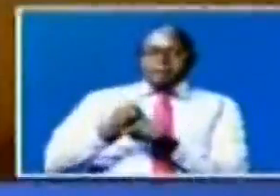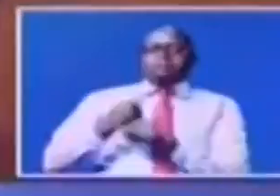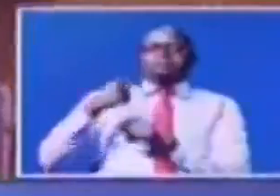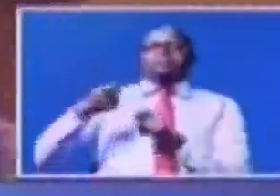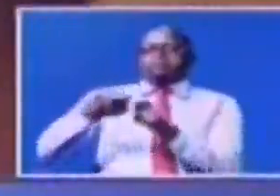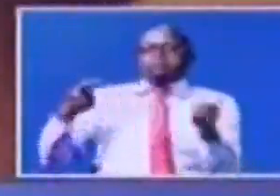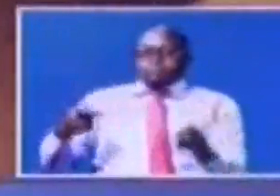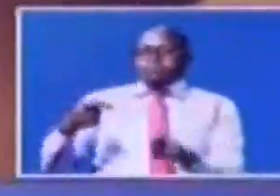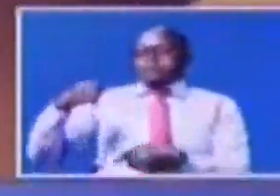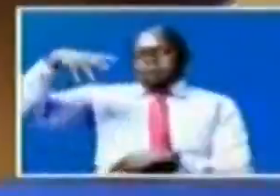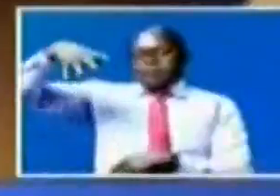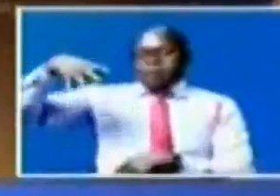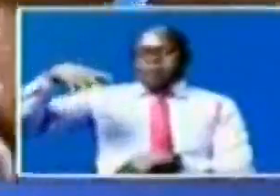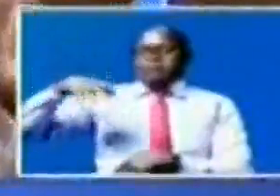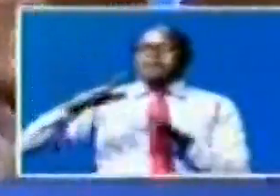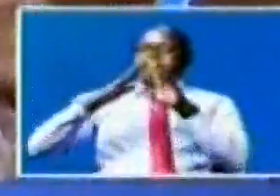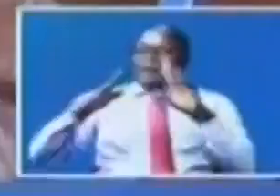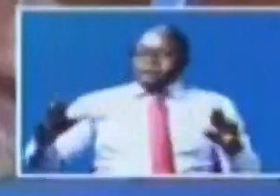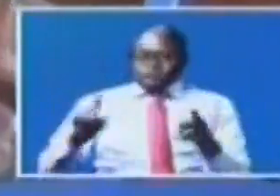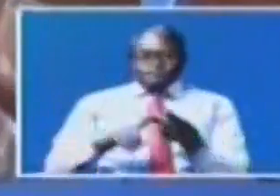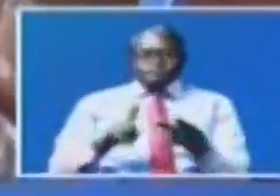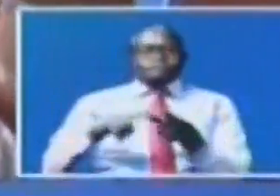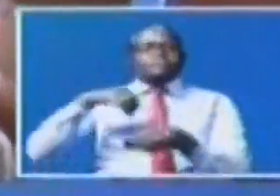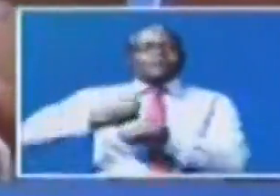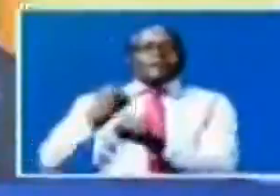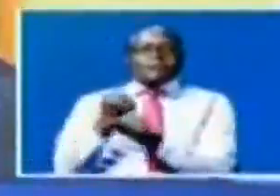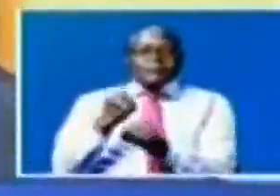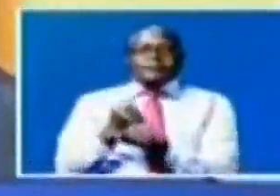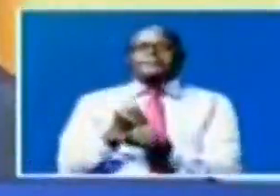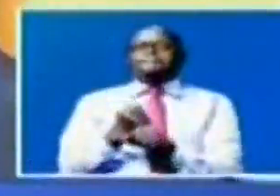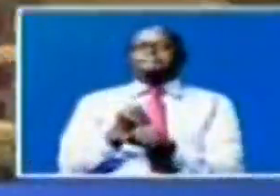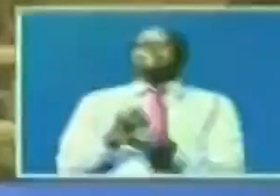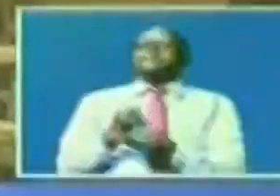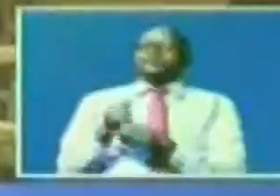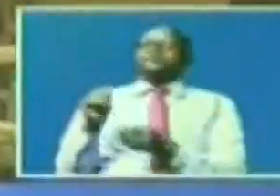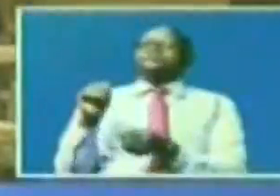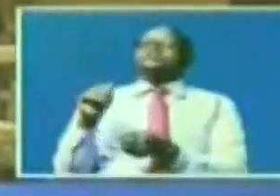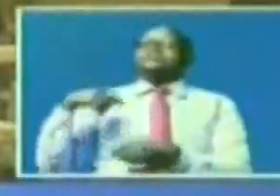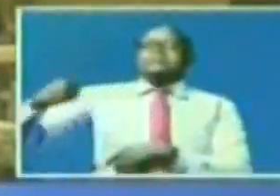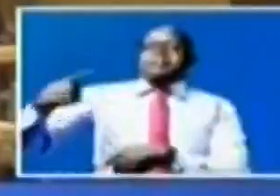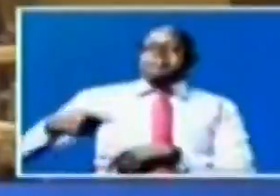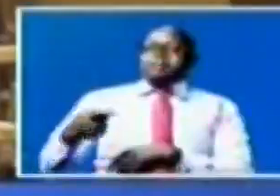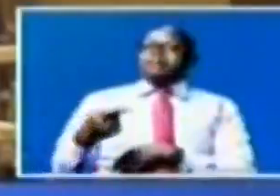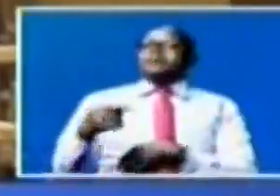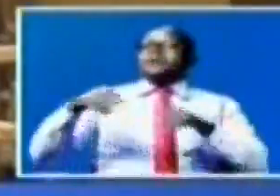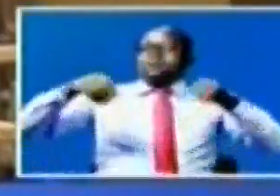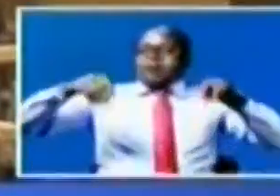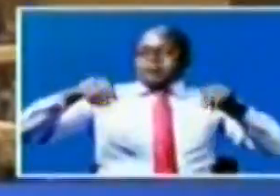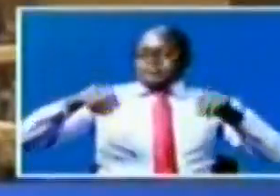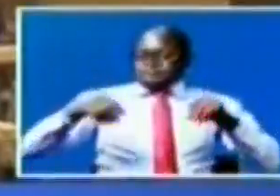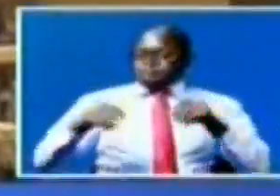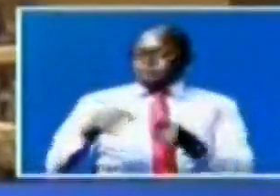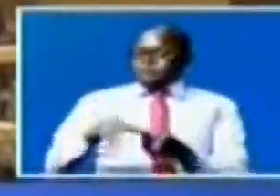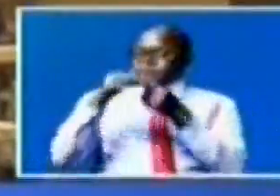kupatia stima kwa boma, kuendesha tingatinga ya kusiaga. Kutokana na uvumbuzi huu wa kipekee wa tinga hii